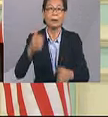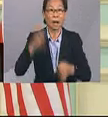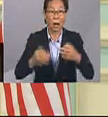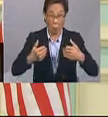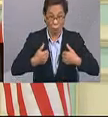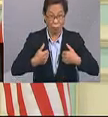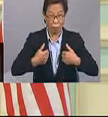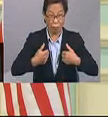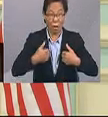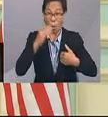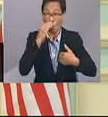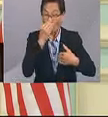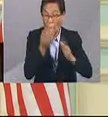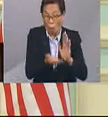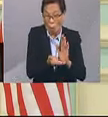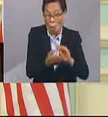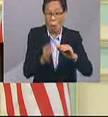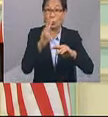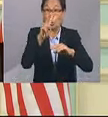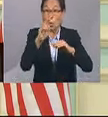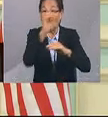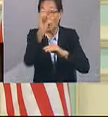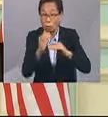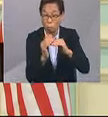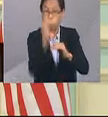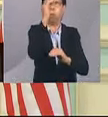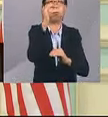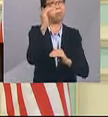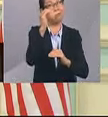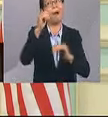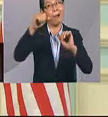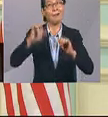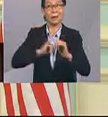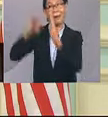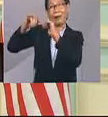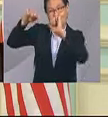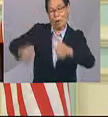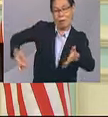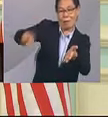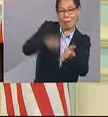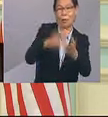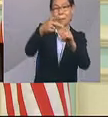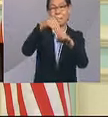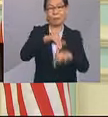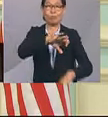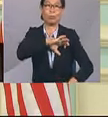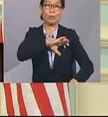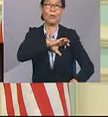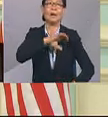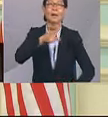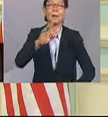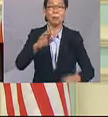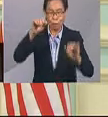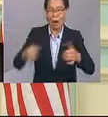ada yang mengenakan lebih daripada 2%, saya harap boleh melaporkan kepada